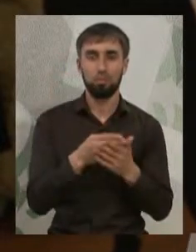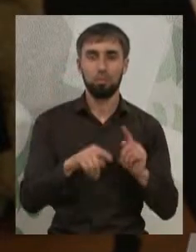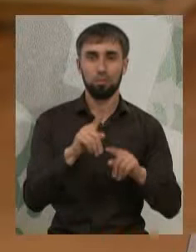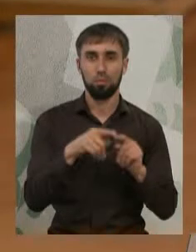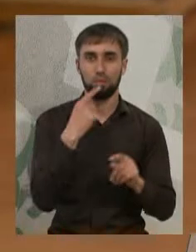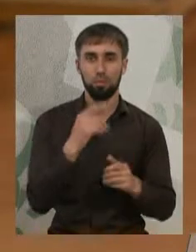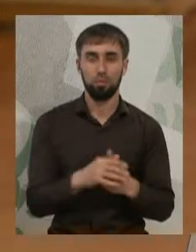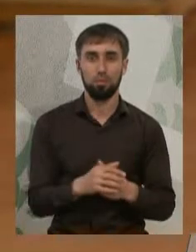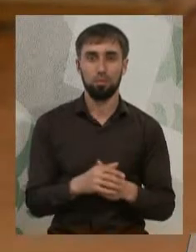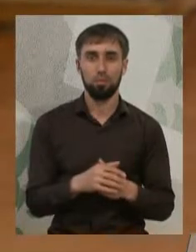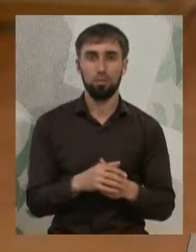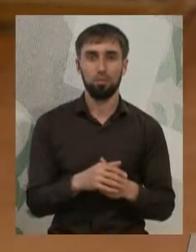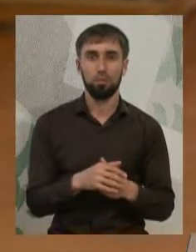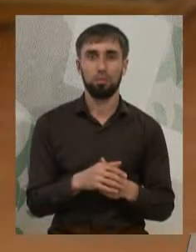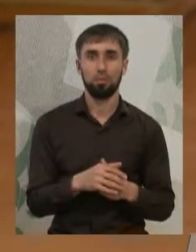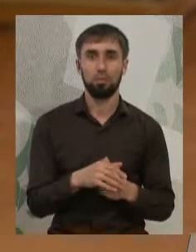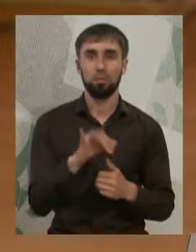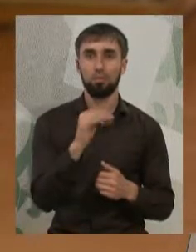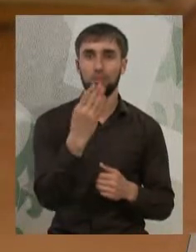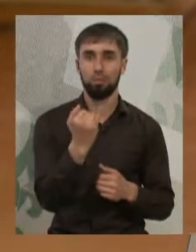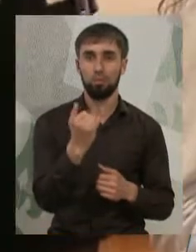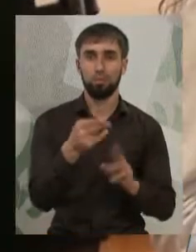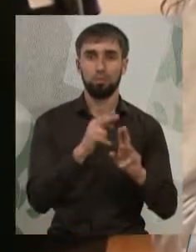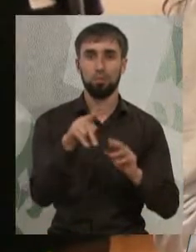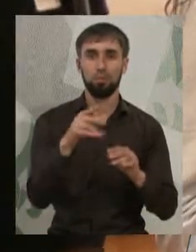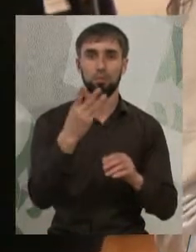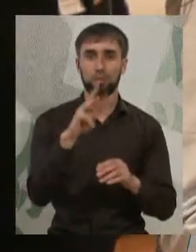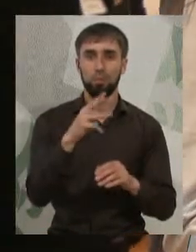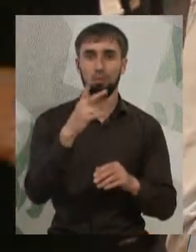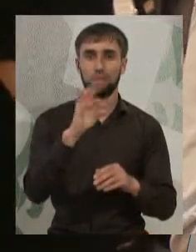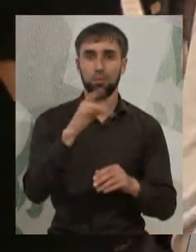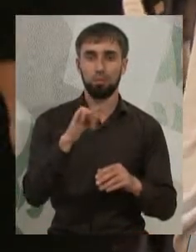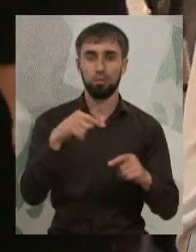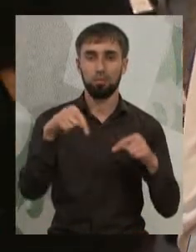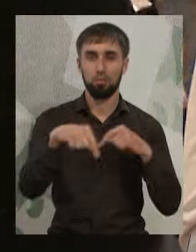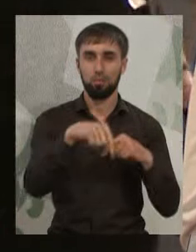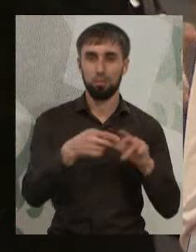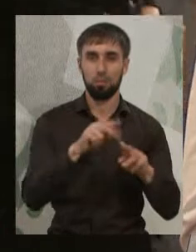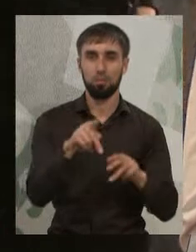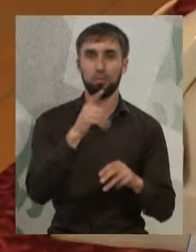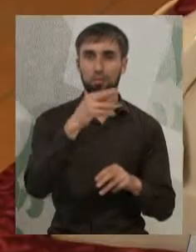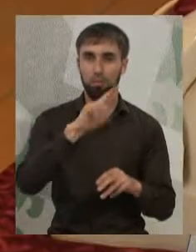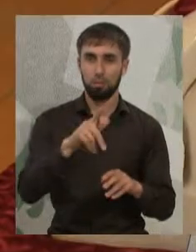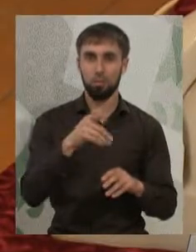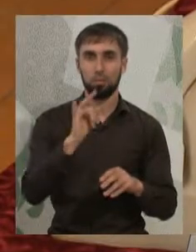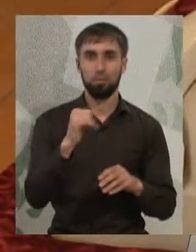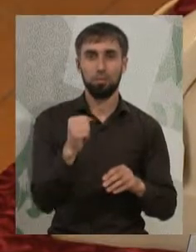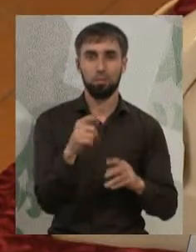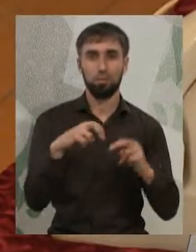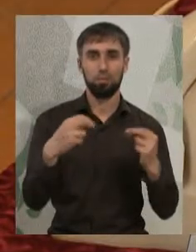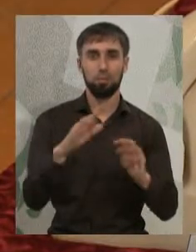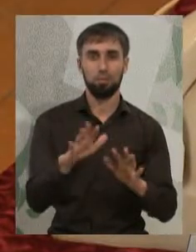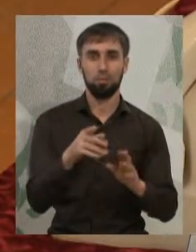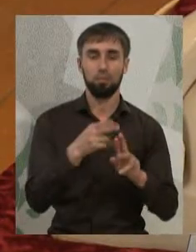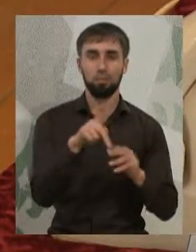родной язык. Есть здесь и шов, треногий столик, за которым могли сидеть только зять с двумя друзьями. А еще старые телефоны, радиоприемник,